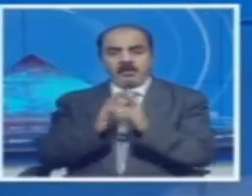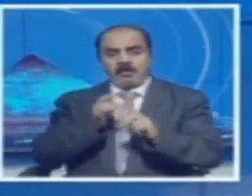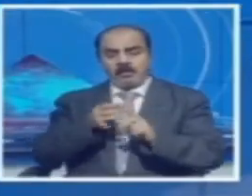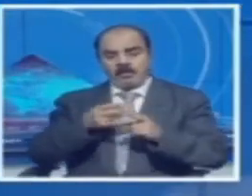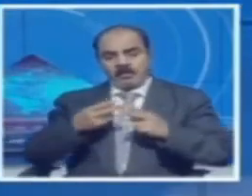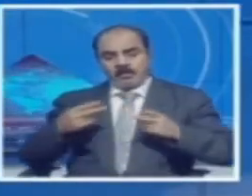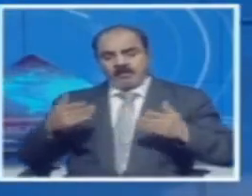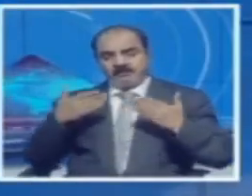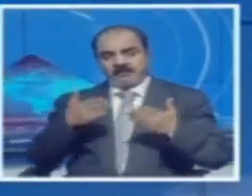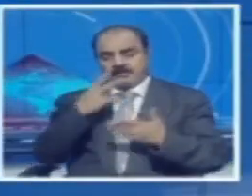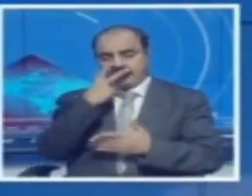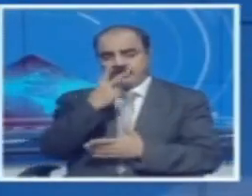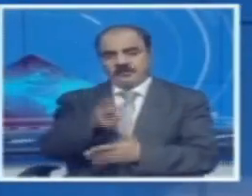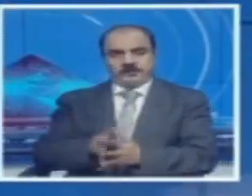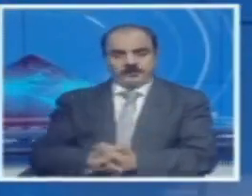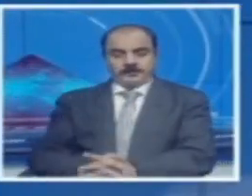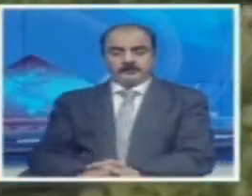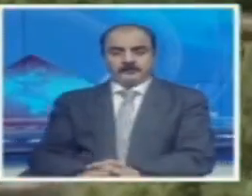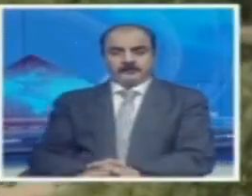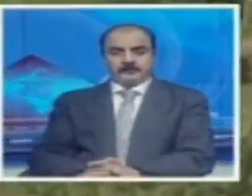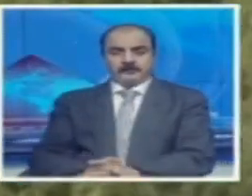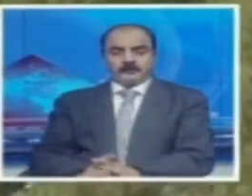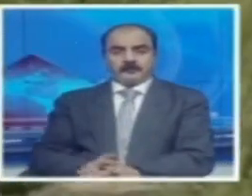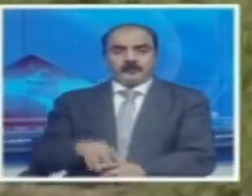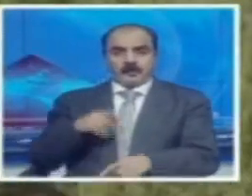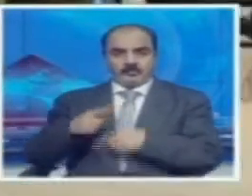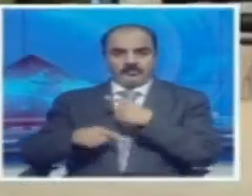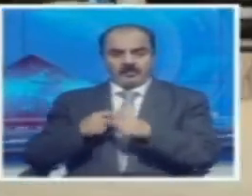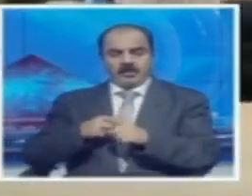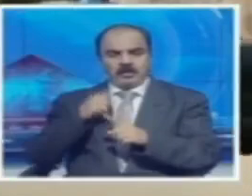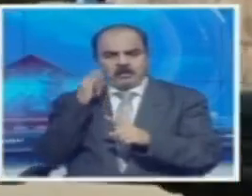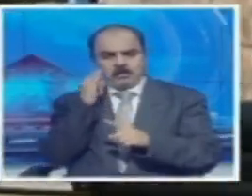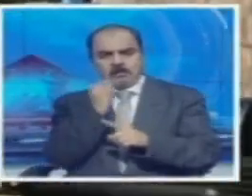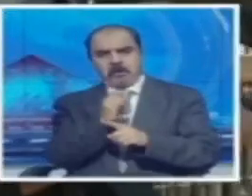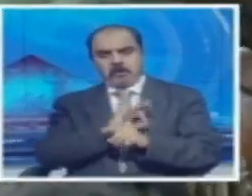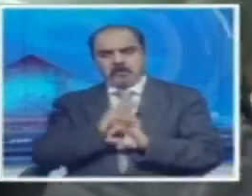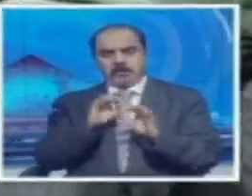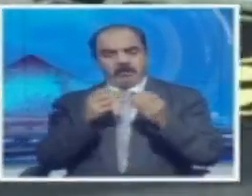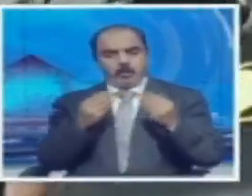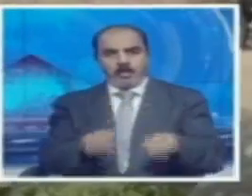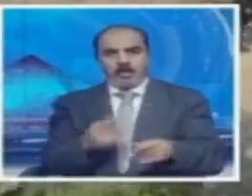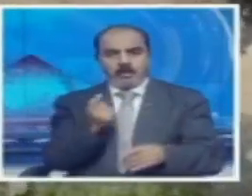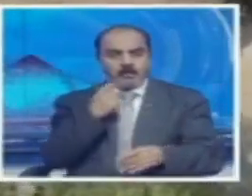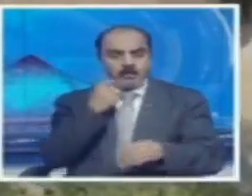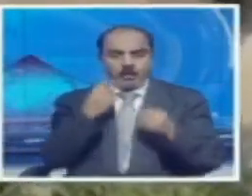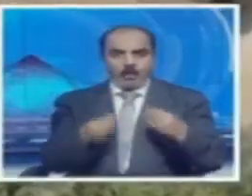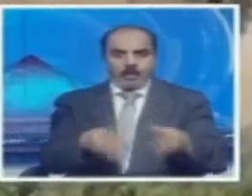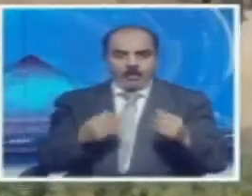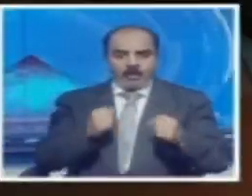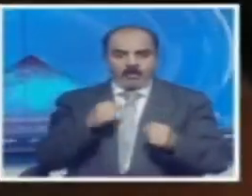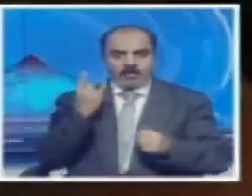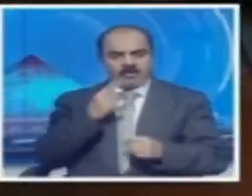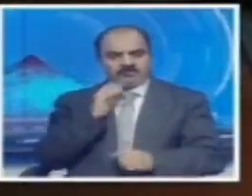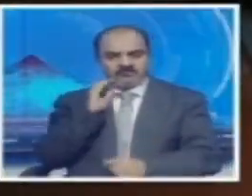348 قضية مواد مخدرة. نتابع. تتواصل الضربات الأمنية الحاسمة التي توجهها أجهزة وزارة